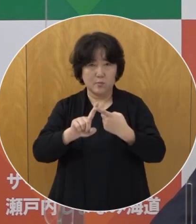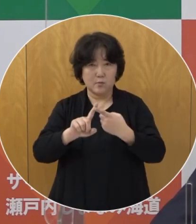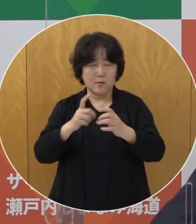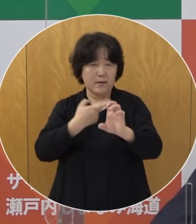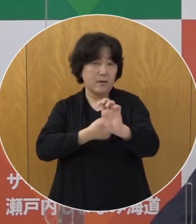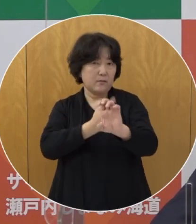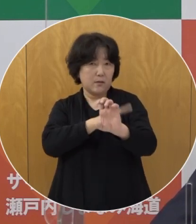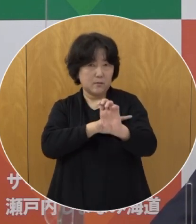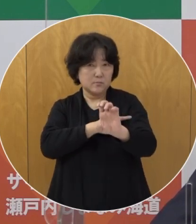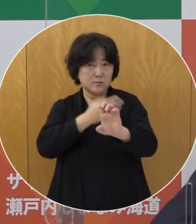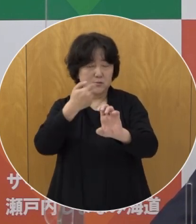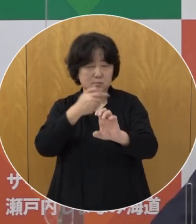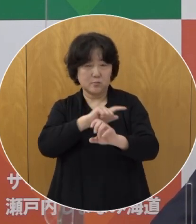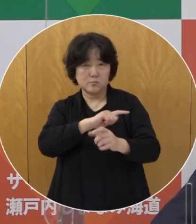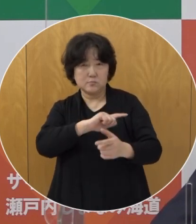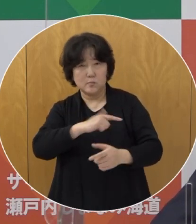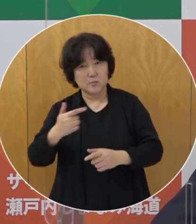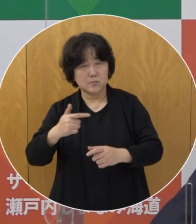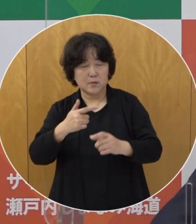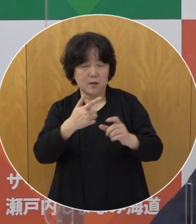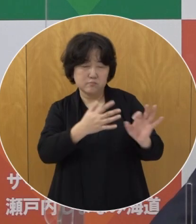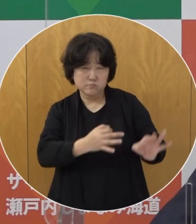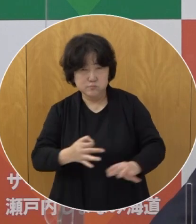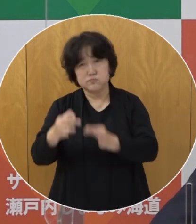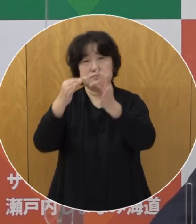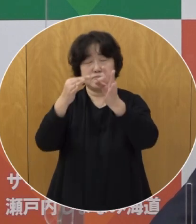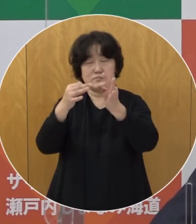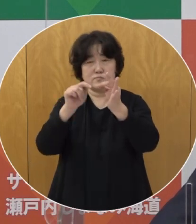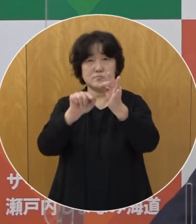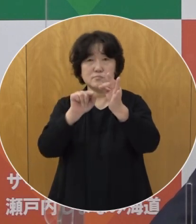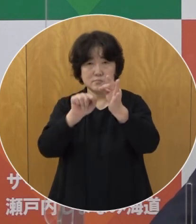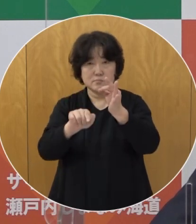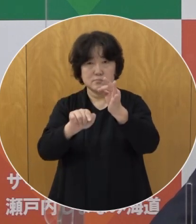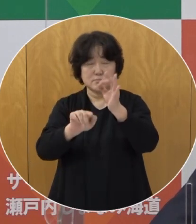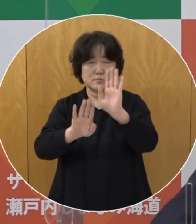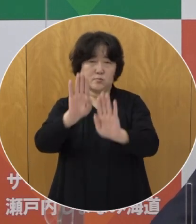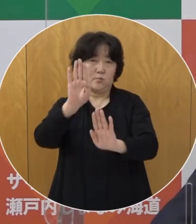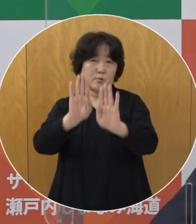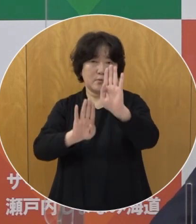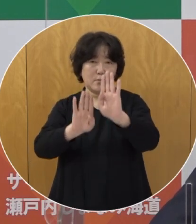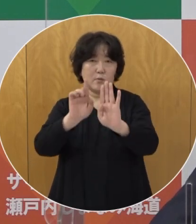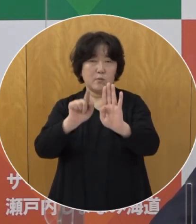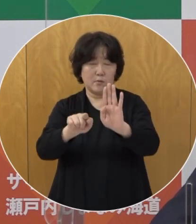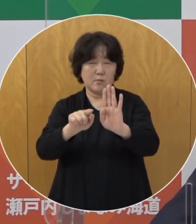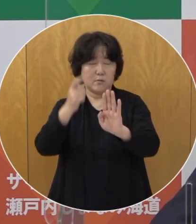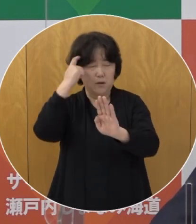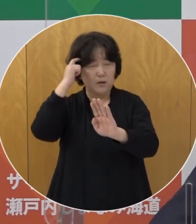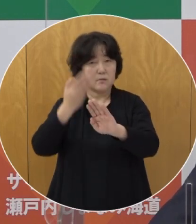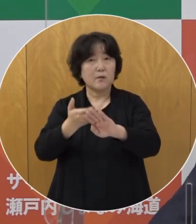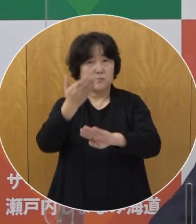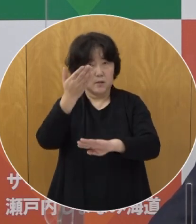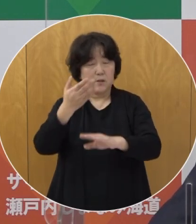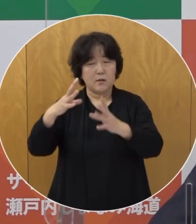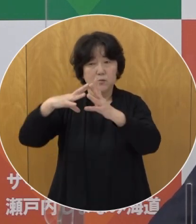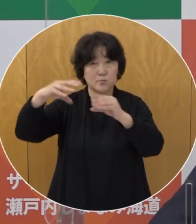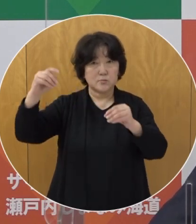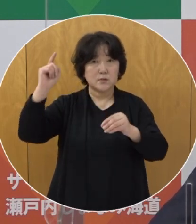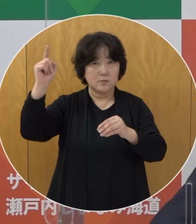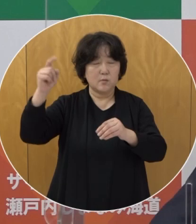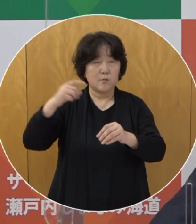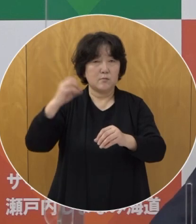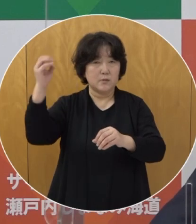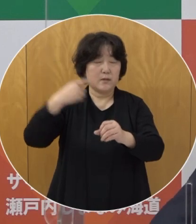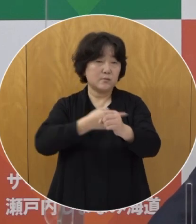ルギー、食料品などの価格が著しく高騰する状況を踏まえ、国の電